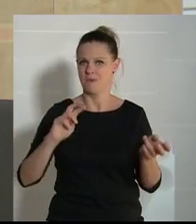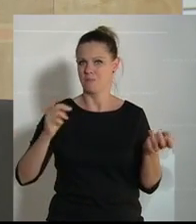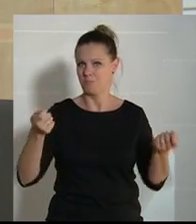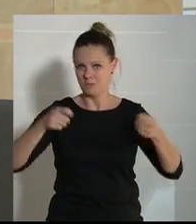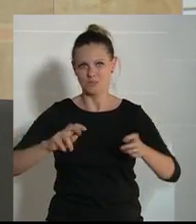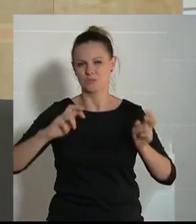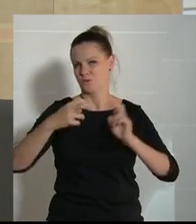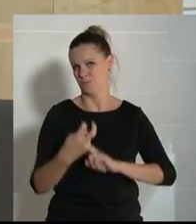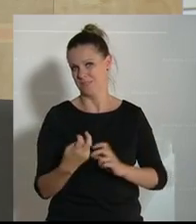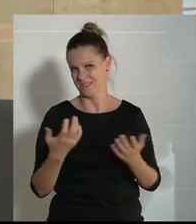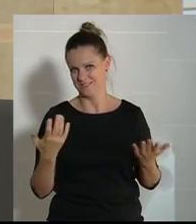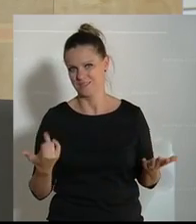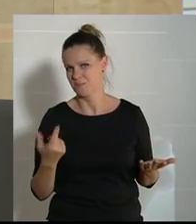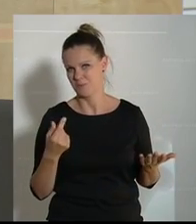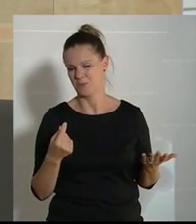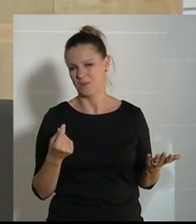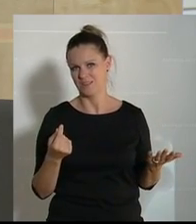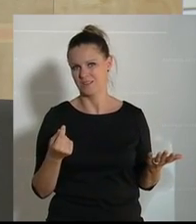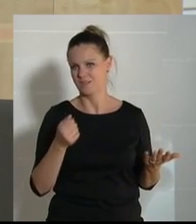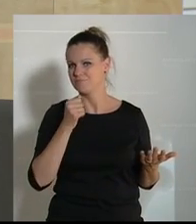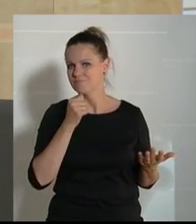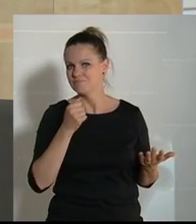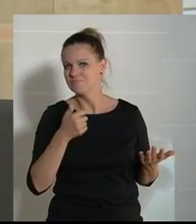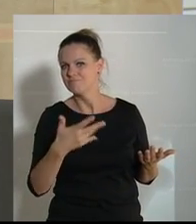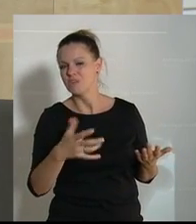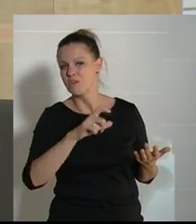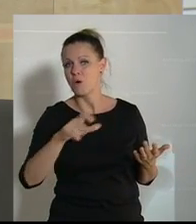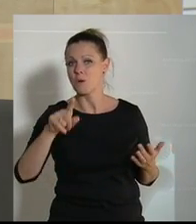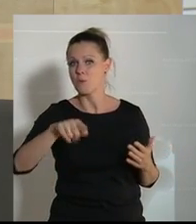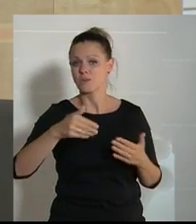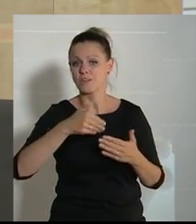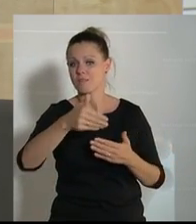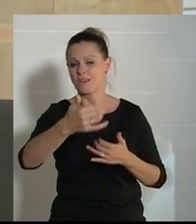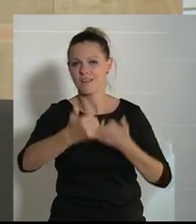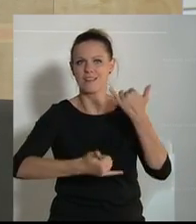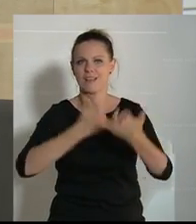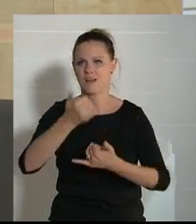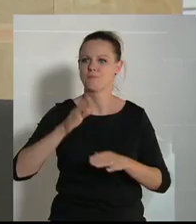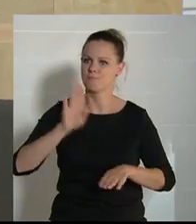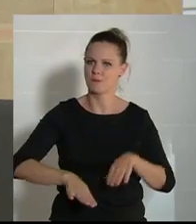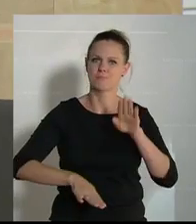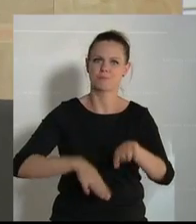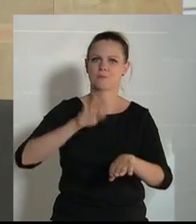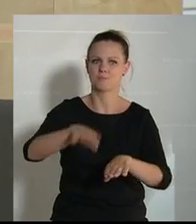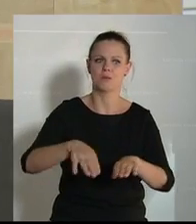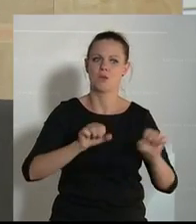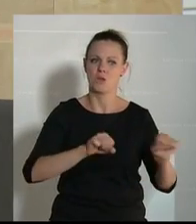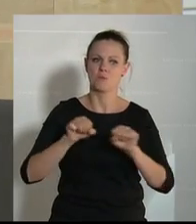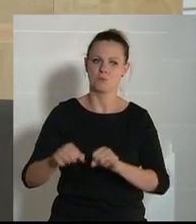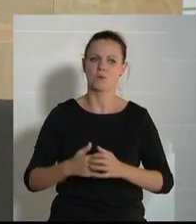würden, dann könnten wir in den nächsten Wochen, Monaten und Jahren große Fortschritte machen. Ja, es sind auch in der